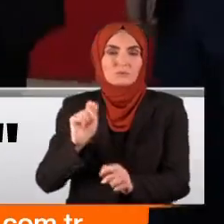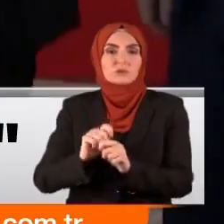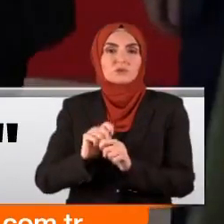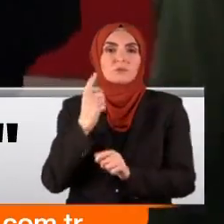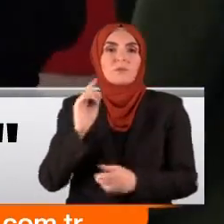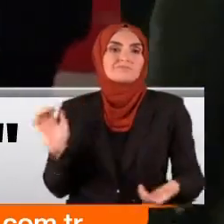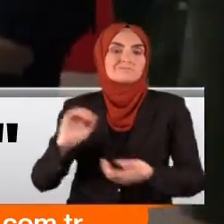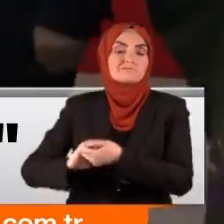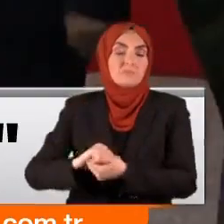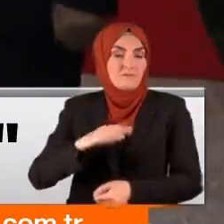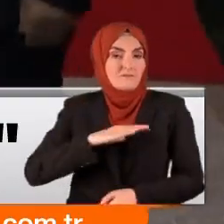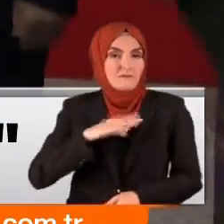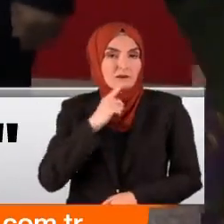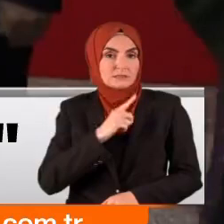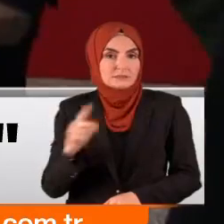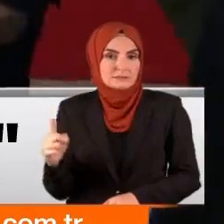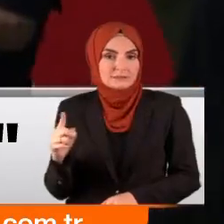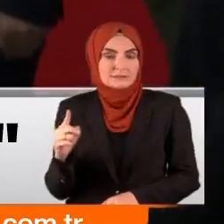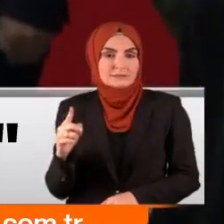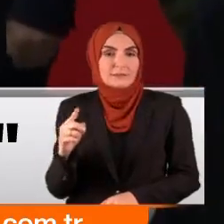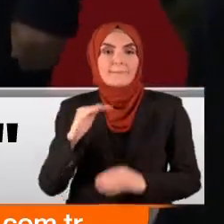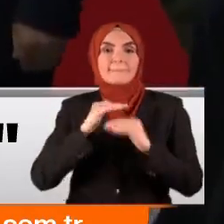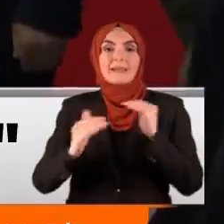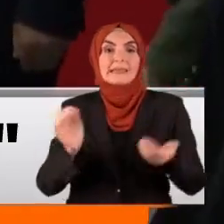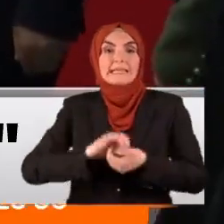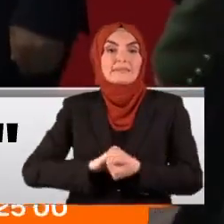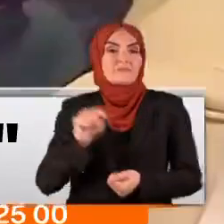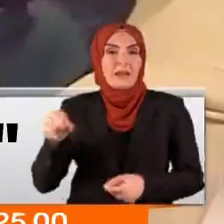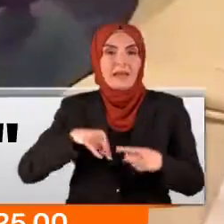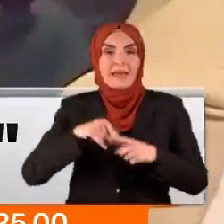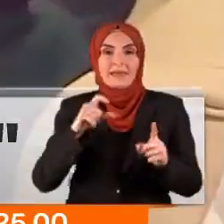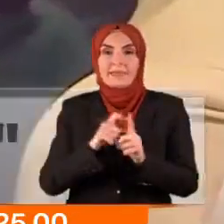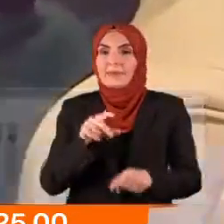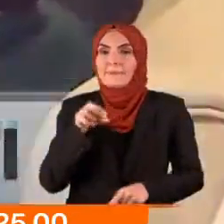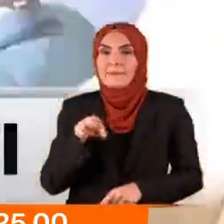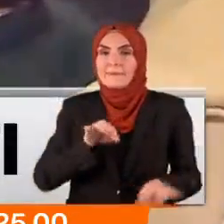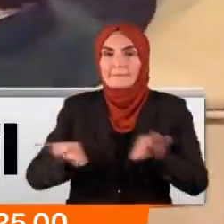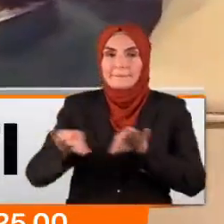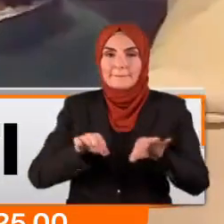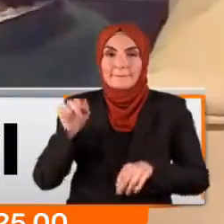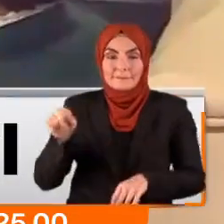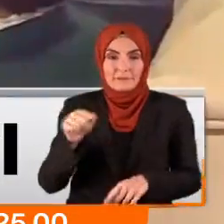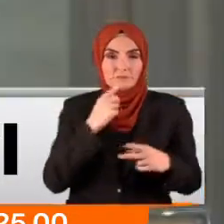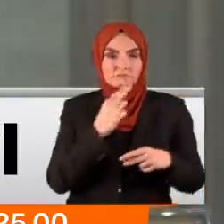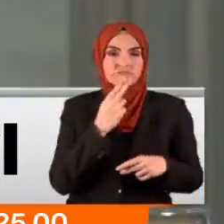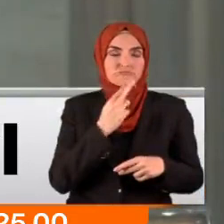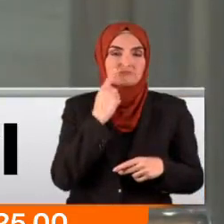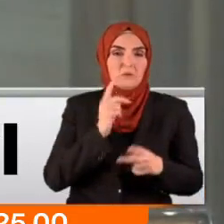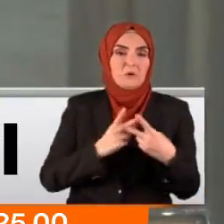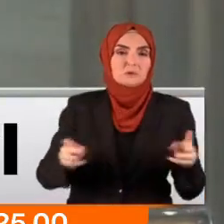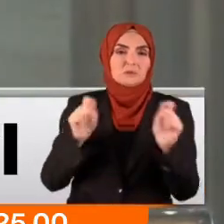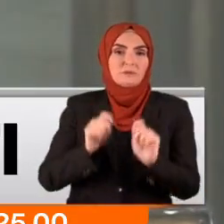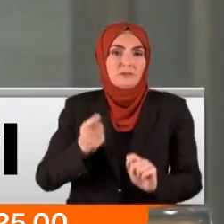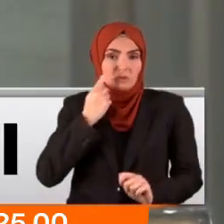arkadaşlar. Millet İttifakı'nın HDP taktiğini işte bu sözlerle ifşa etti. Buna en yakın şahit de benim dedi. Buna da en